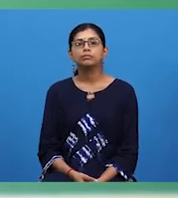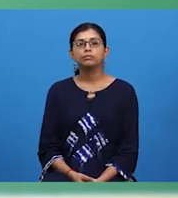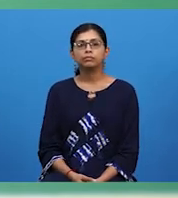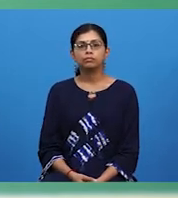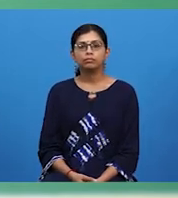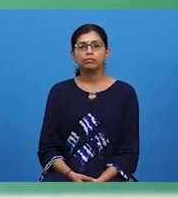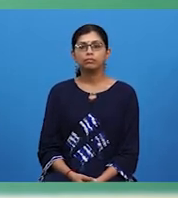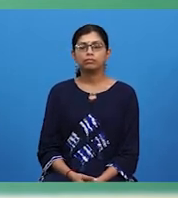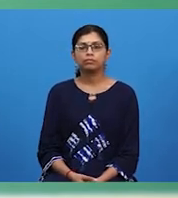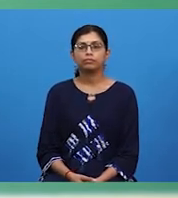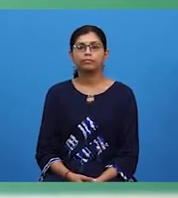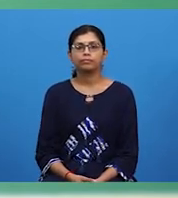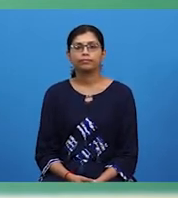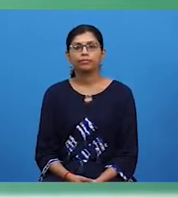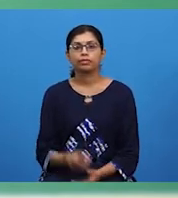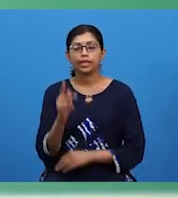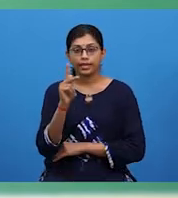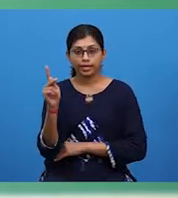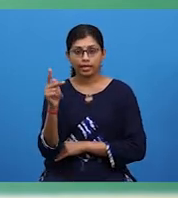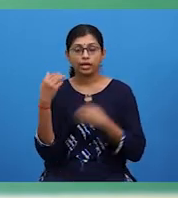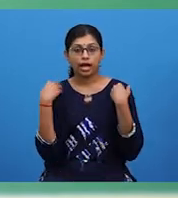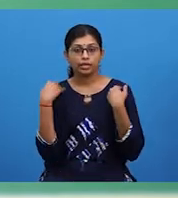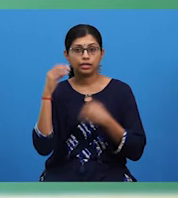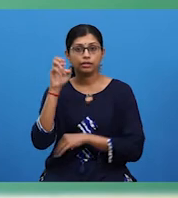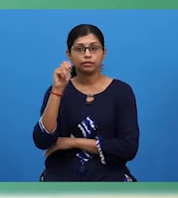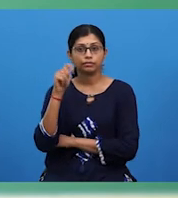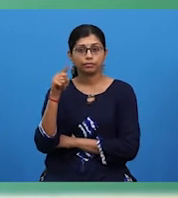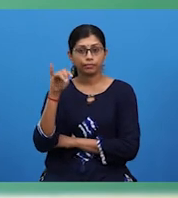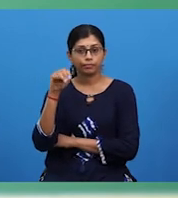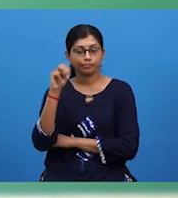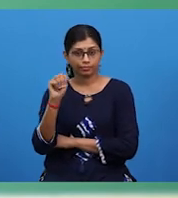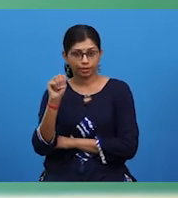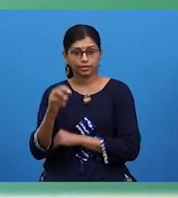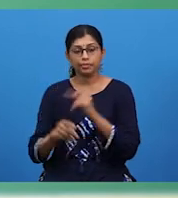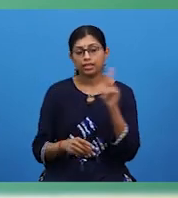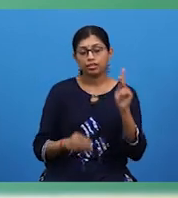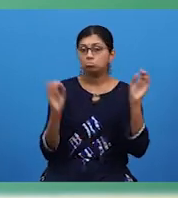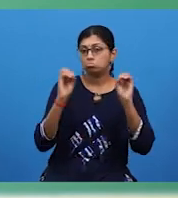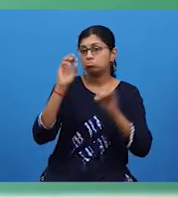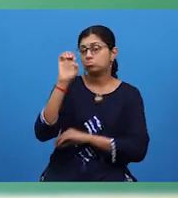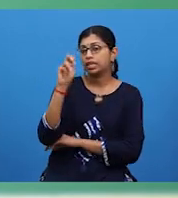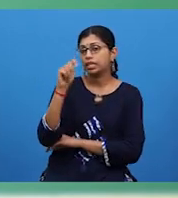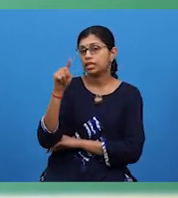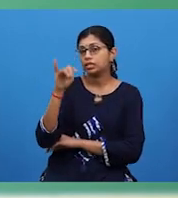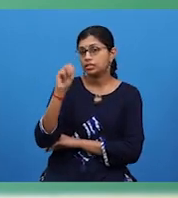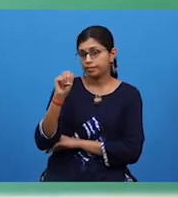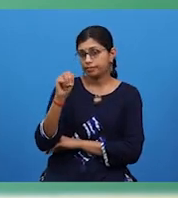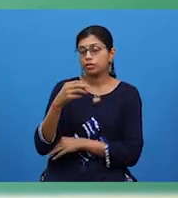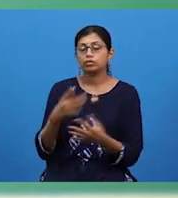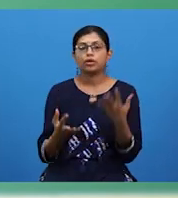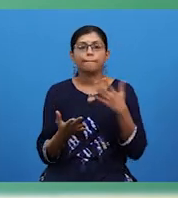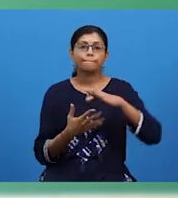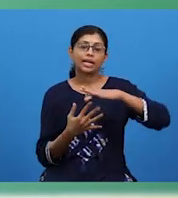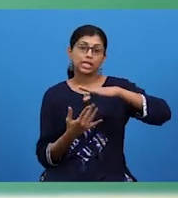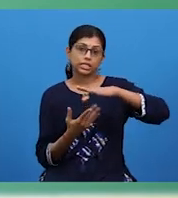hanya ada kanji dalam tabung uji itu. Jadi saya sudah panaskan air dengan menggunakan penyulut Bunsen